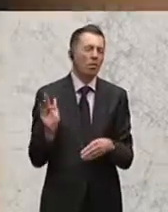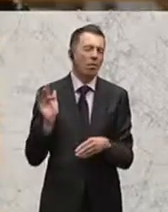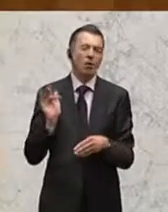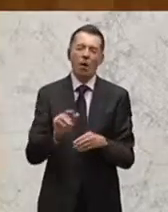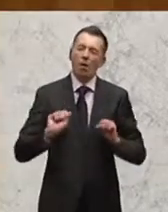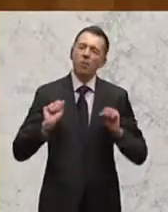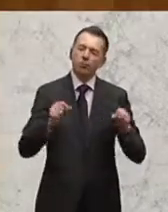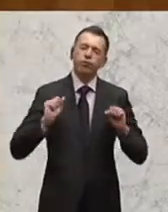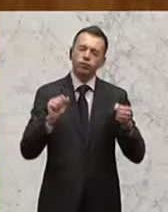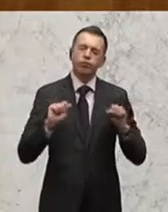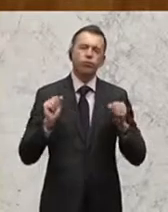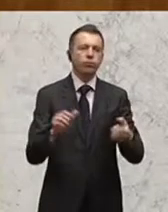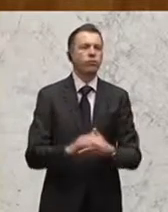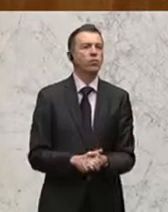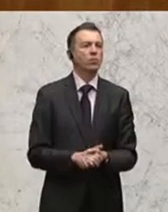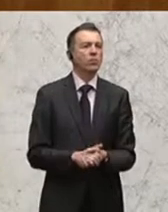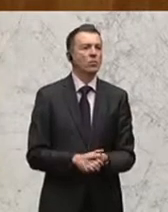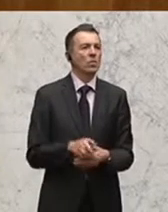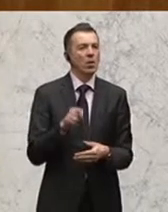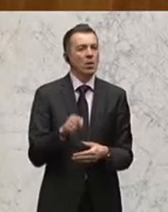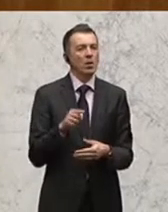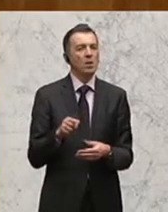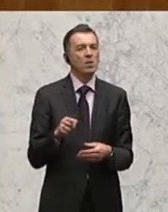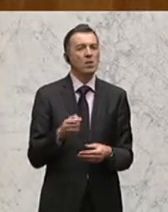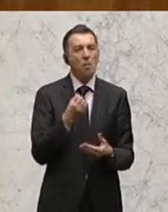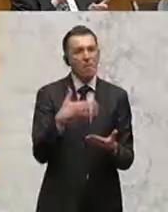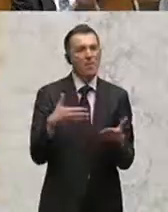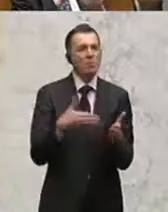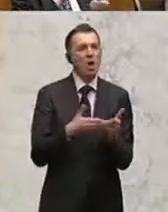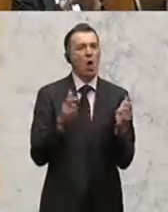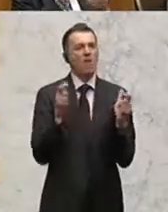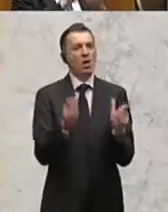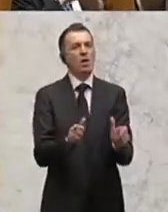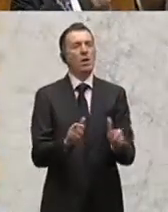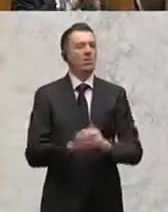Gegenbewegung auch treten, um solchen Missbrauch zu verhindern,